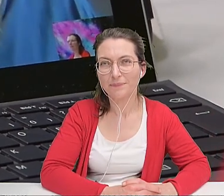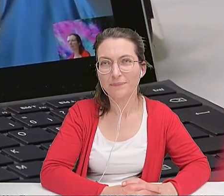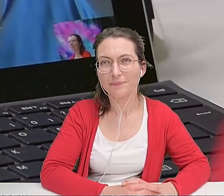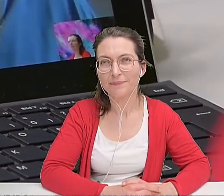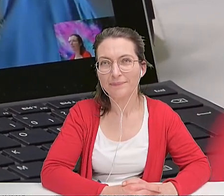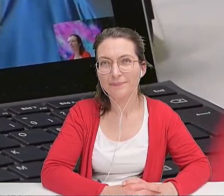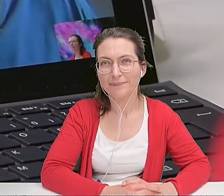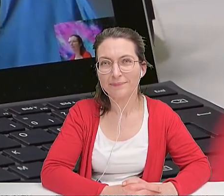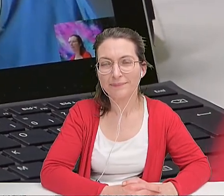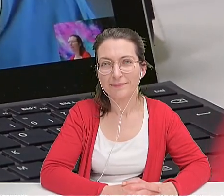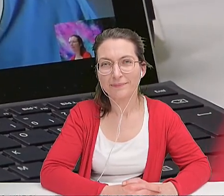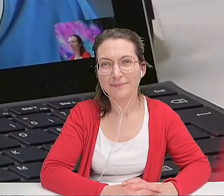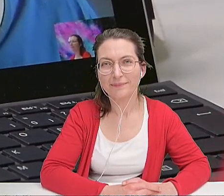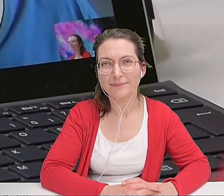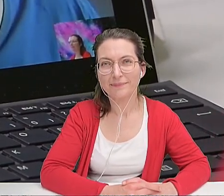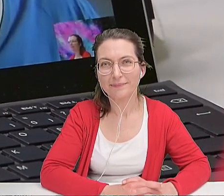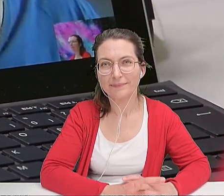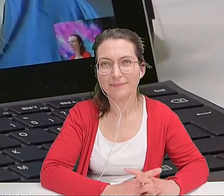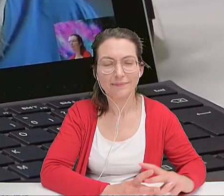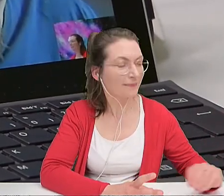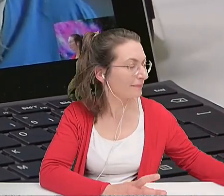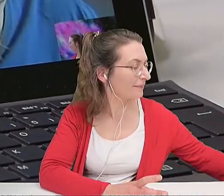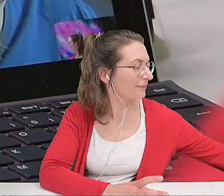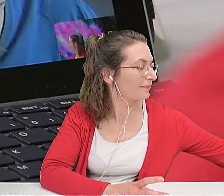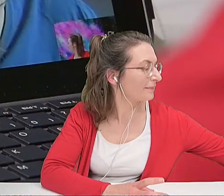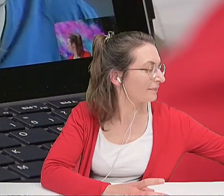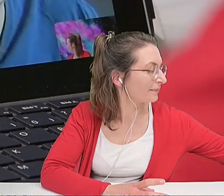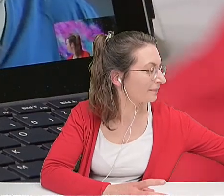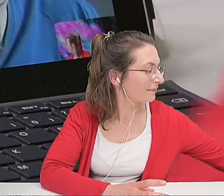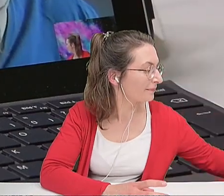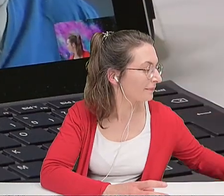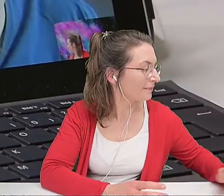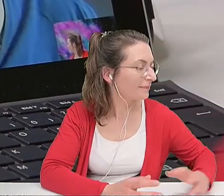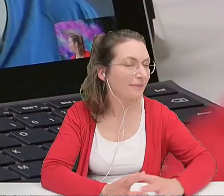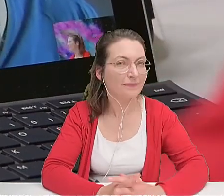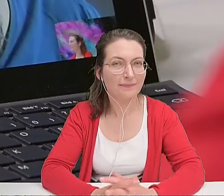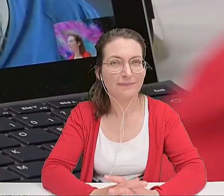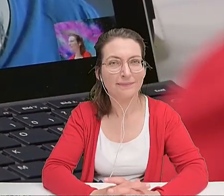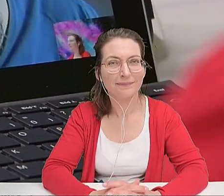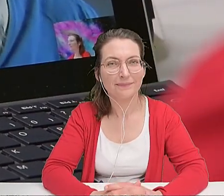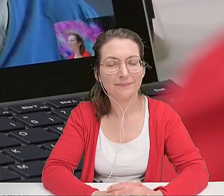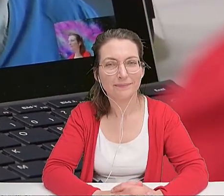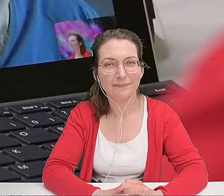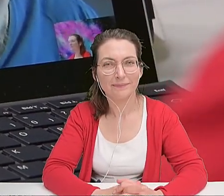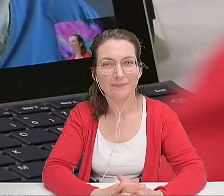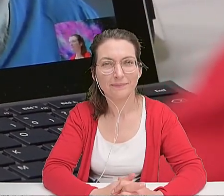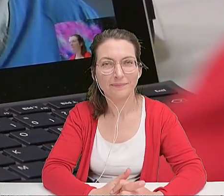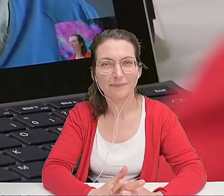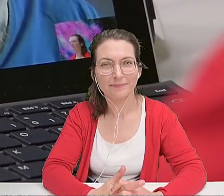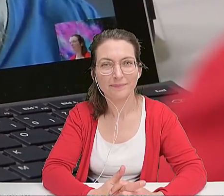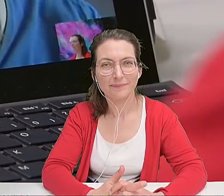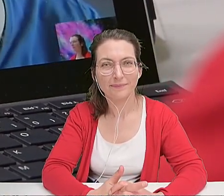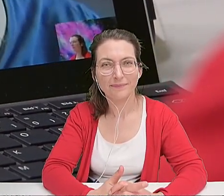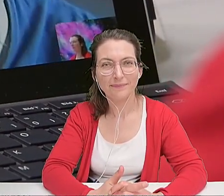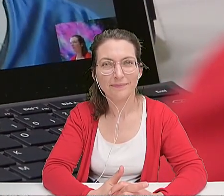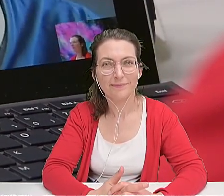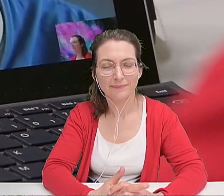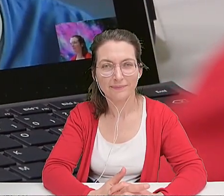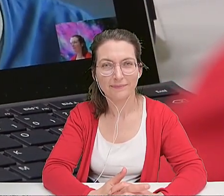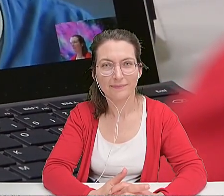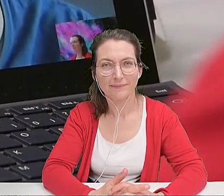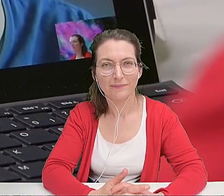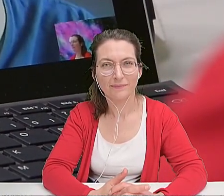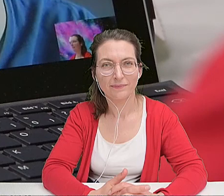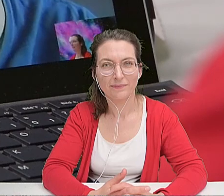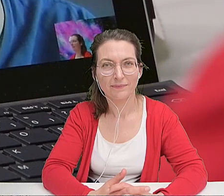wir alle wissen, jeder hat seinen Computer, ja, ich meine ein Handy, das wirklich ja fast jeder hat, das ist ja ein Computer, ist ja nichts anderes.